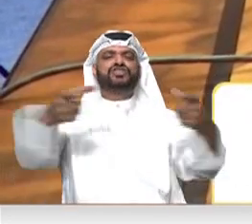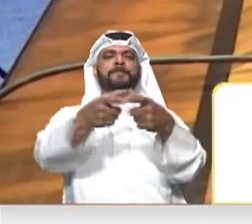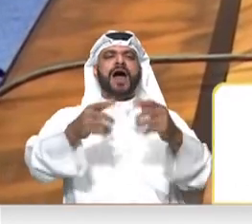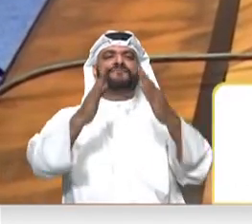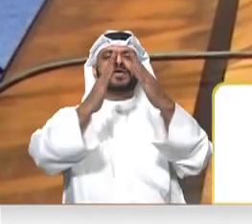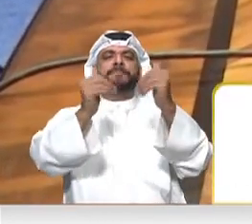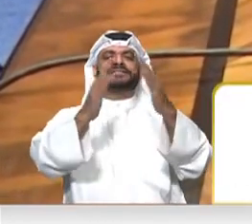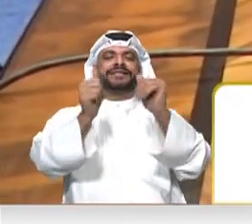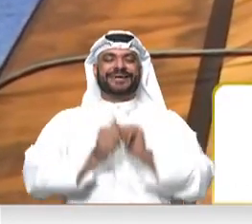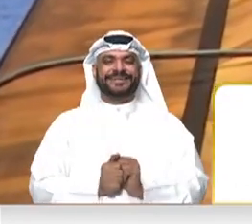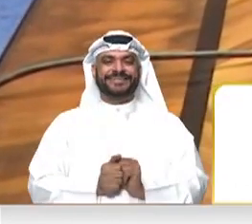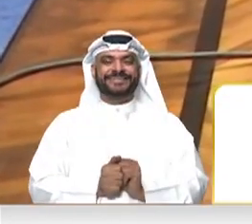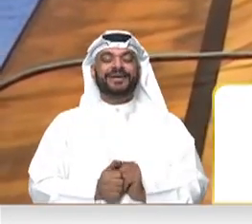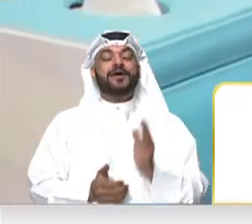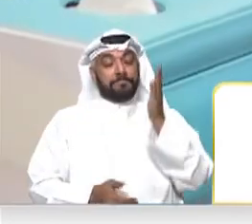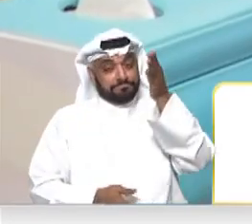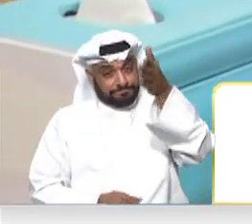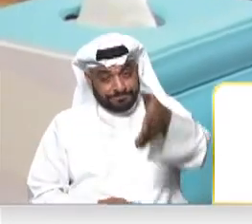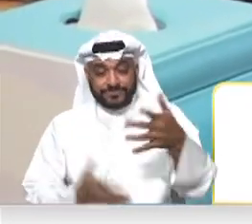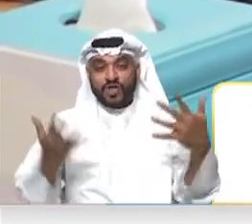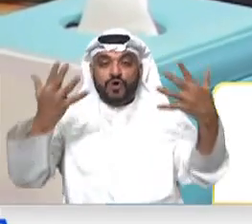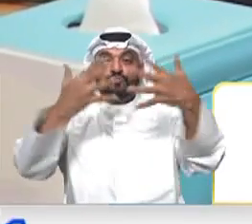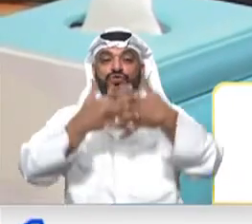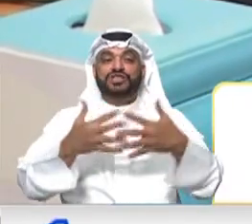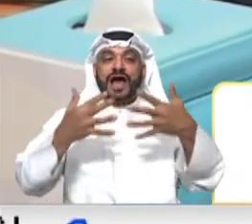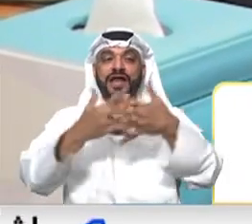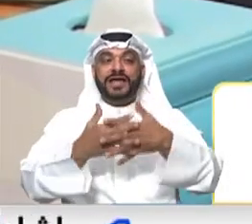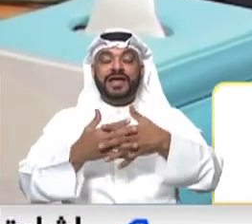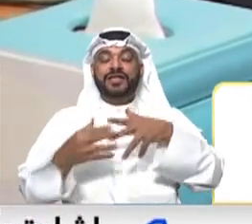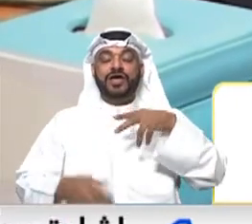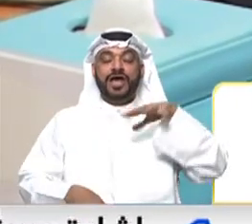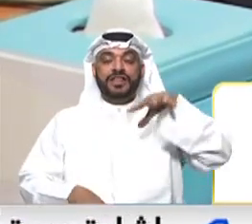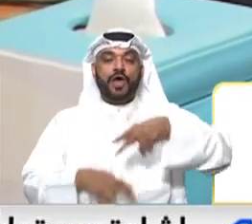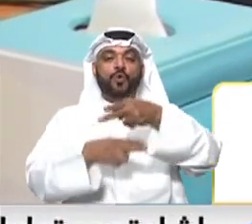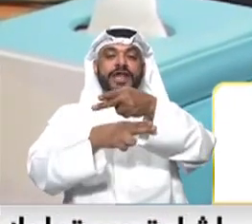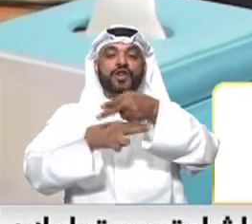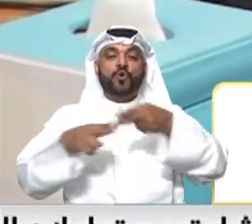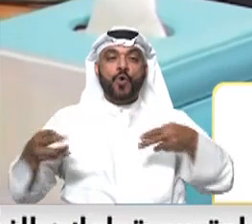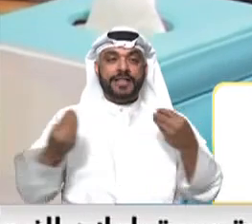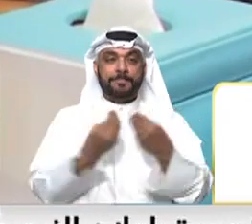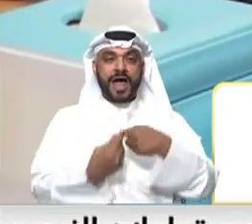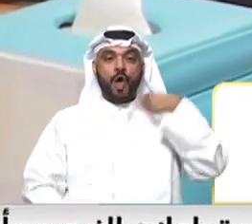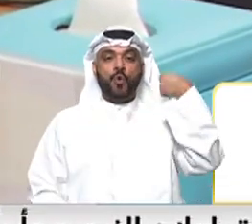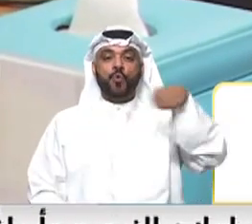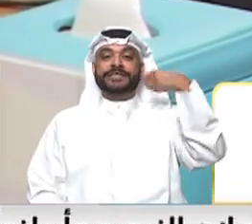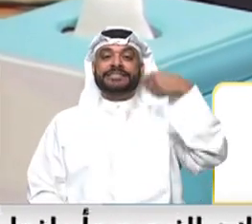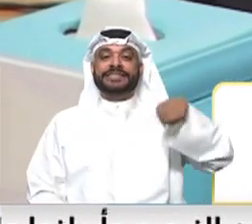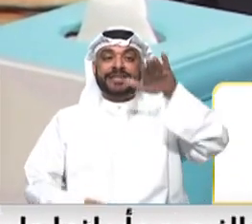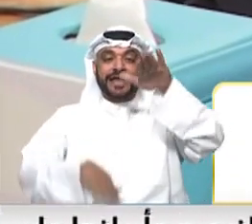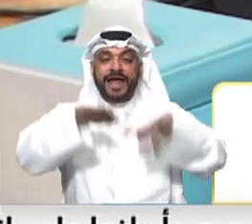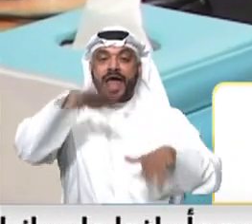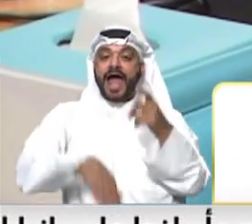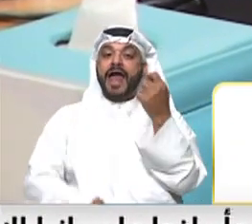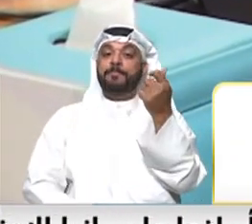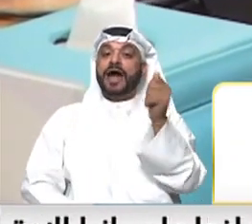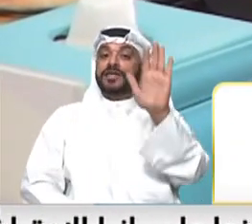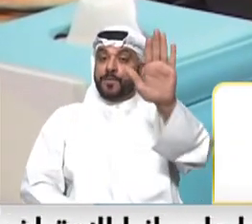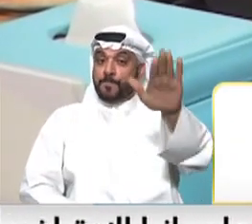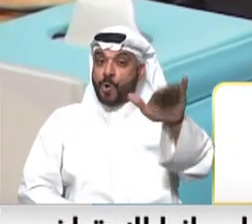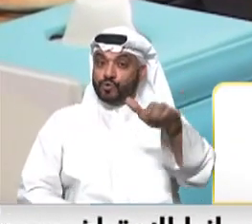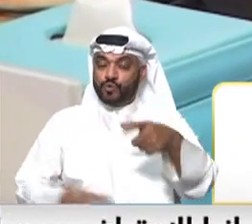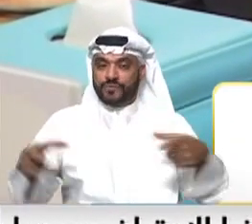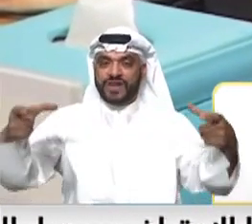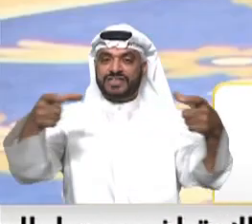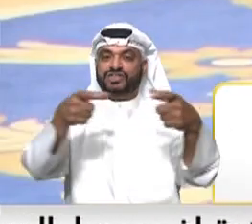وذلك بمشاركة دولة الكويت وحضور وزير المالية ووزير الدولة للشؤون الاقتصادية والاستثمارية الدكتور أنور